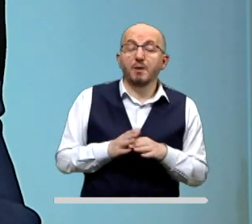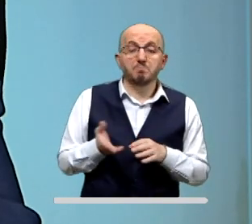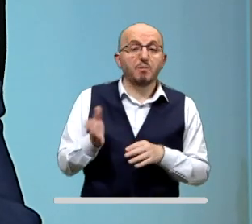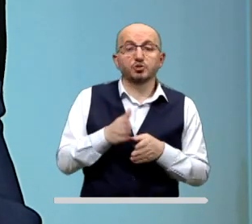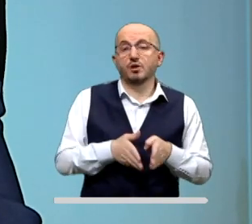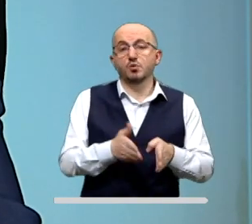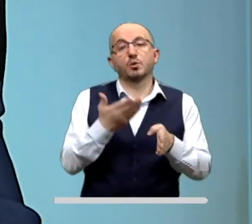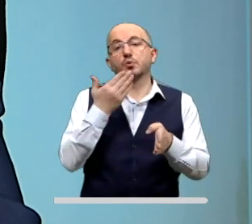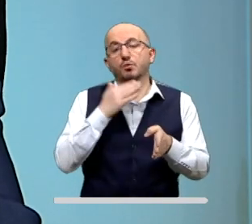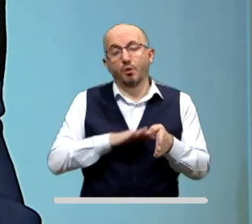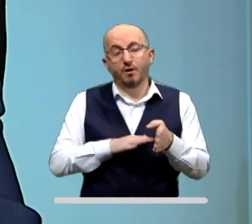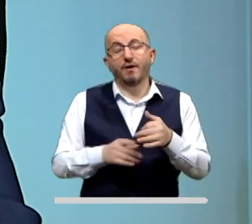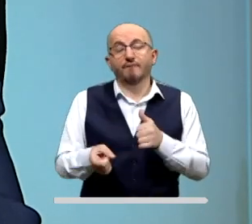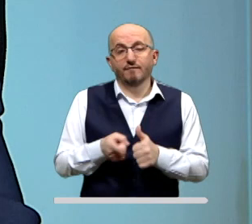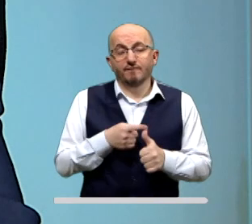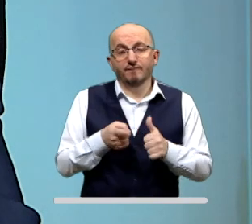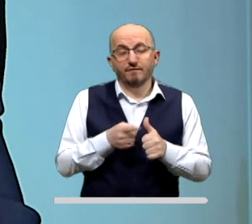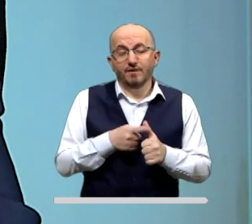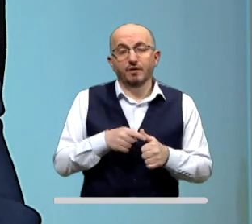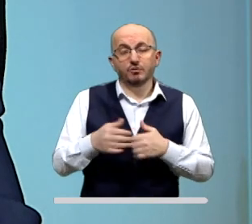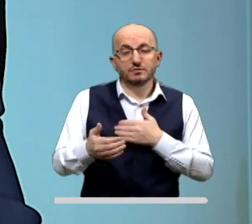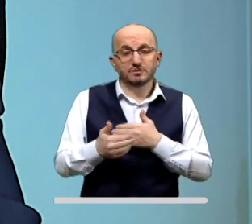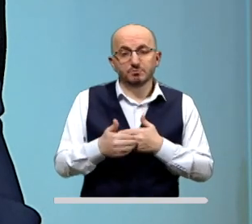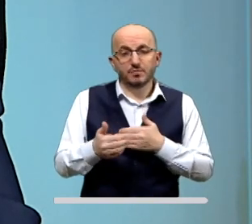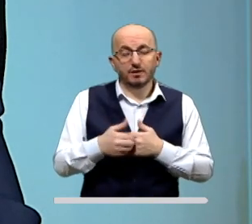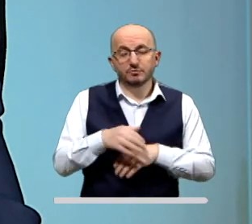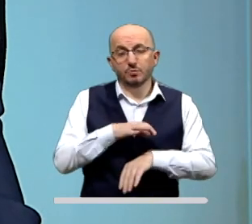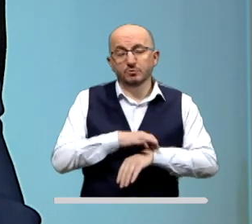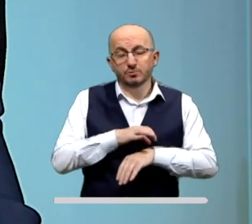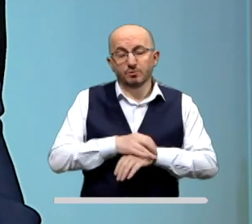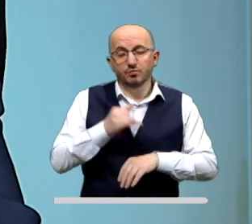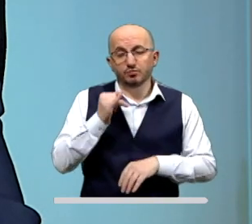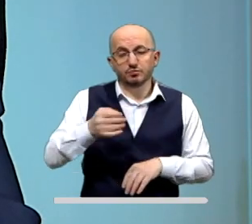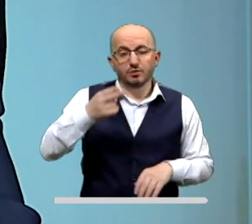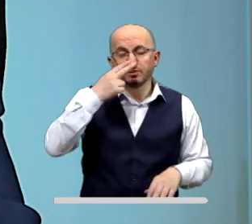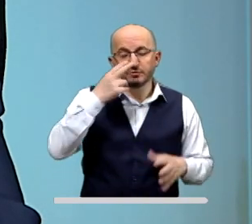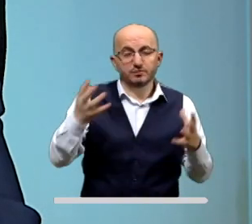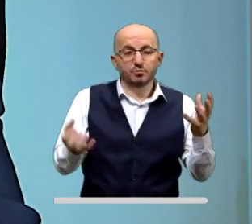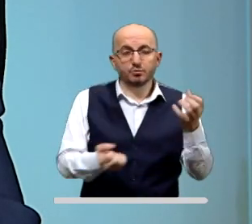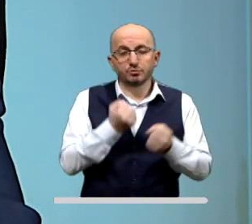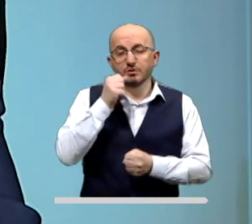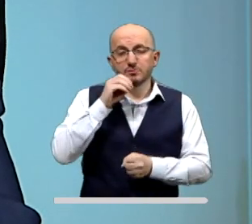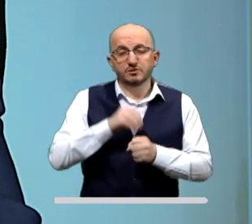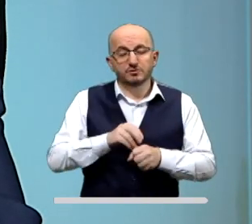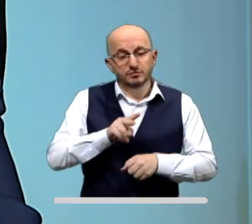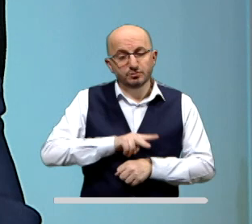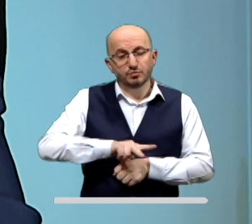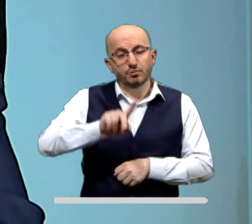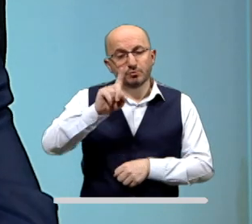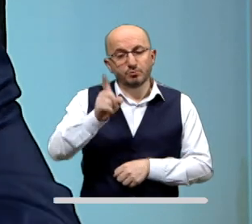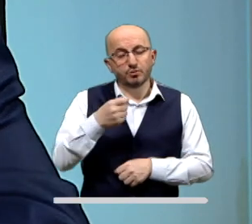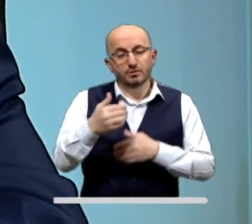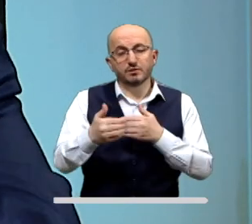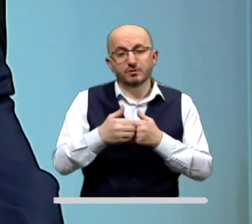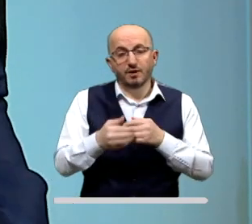yok yani evvela onun tıbben bu kötü alışkanlıklardan kurtulması için yolunu bularak bir